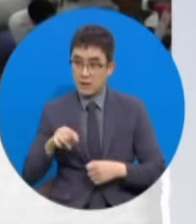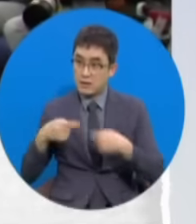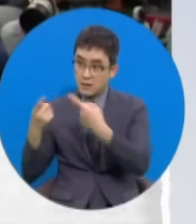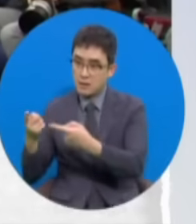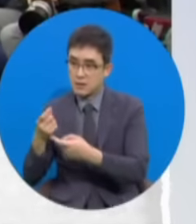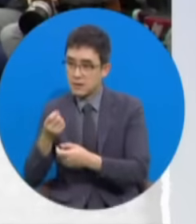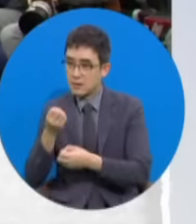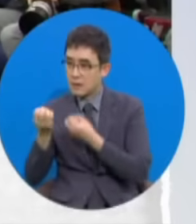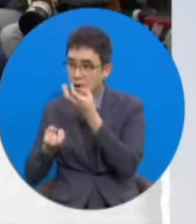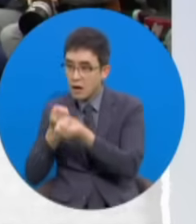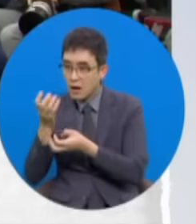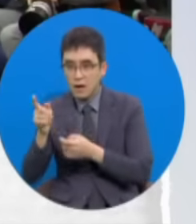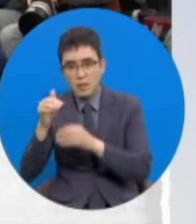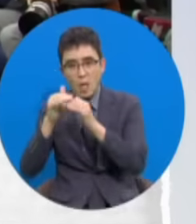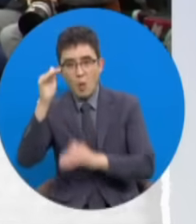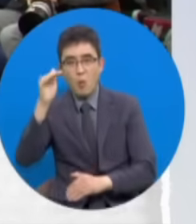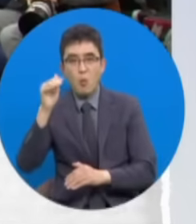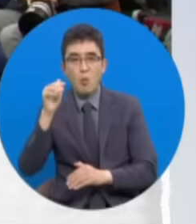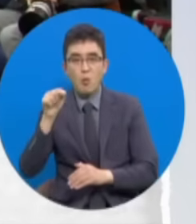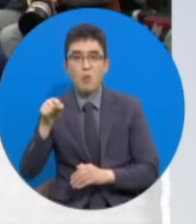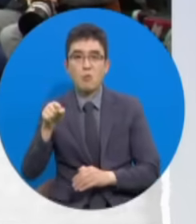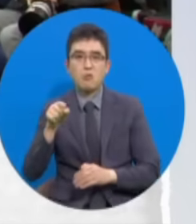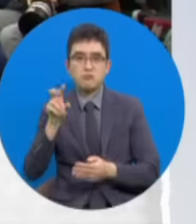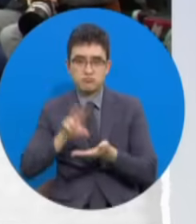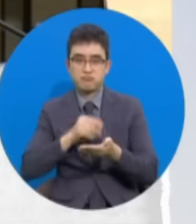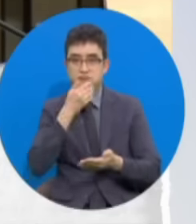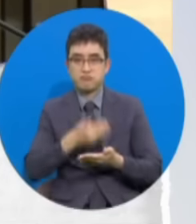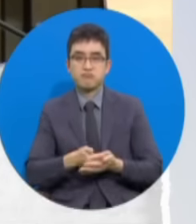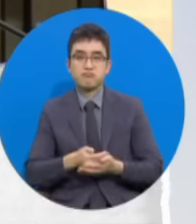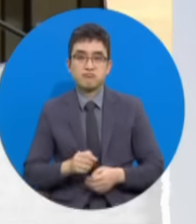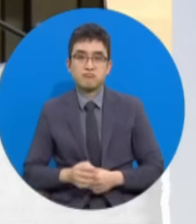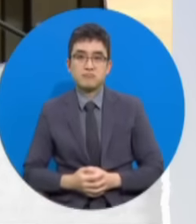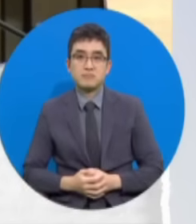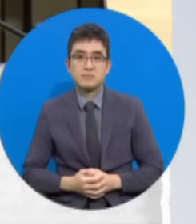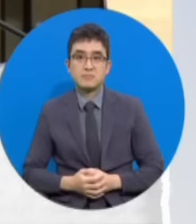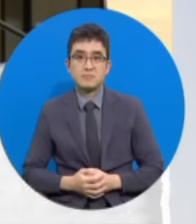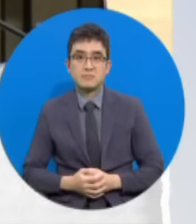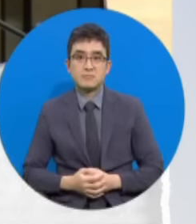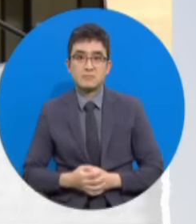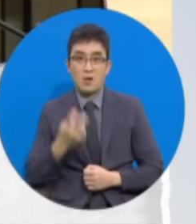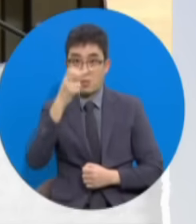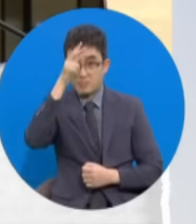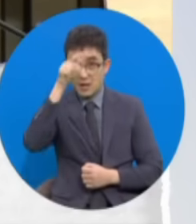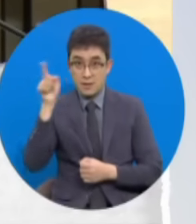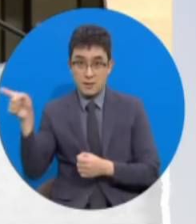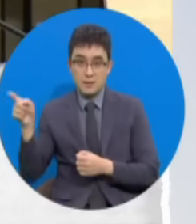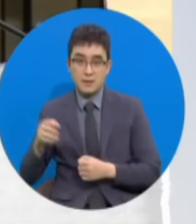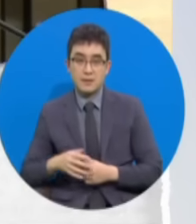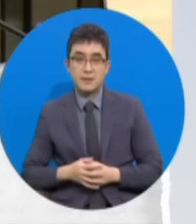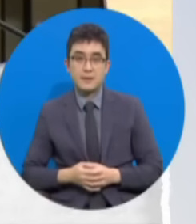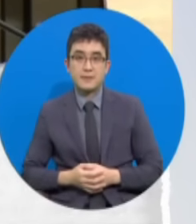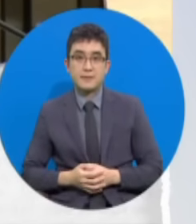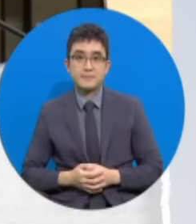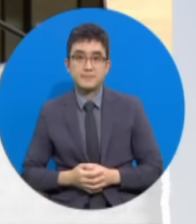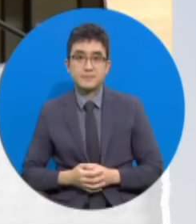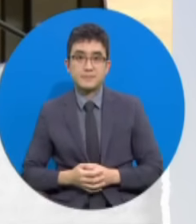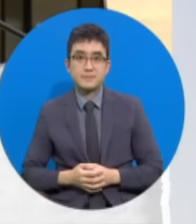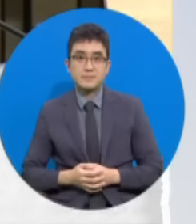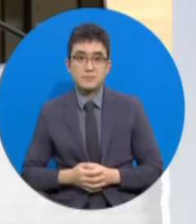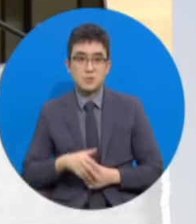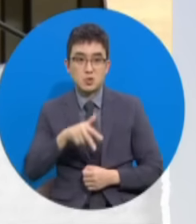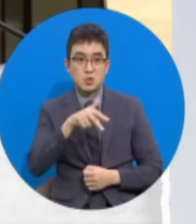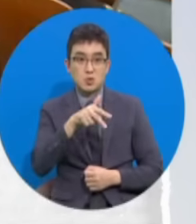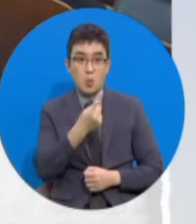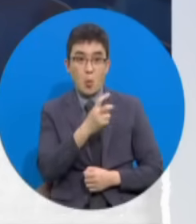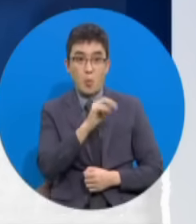봐야 할 것 같아요. 그렇군요. 거기에 이제 기소 여부가 달렸다. 그렇죠. 그다음에 검찰이 또 어떤 얘기를 하냐면 조민 씨만 부르는